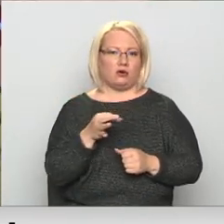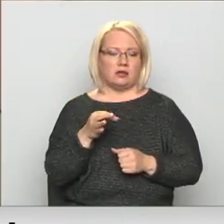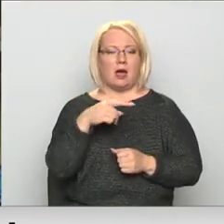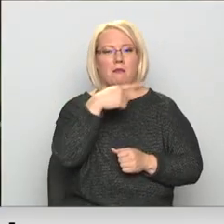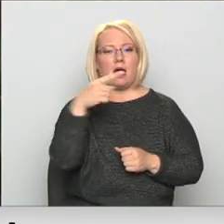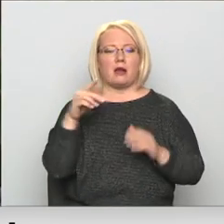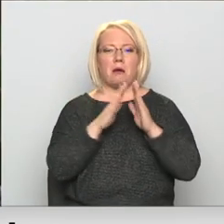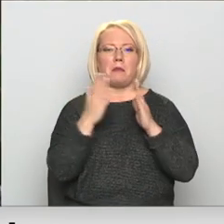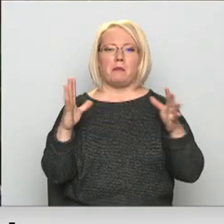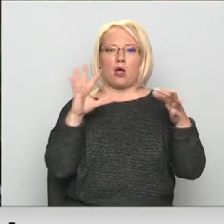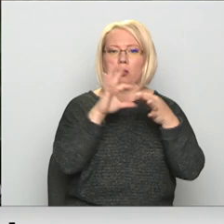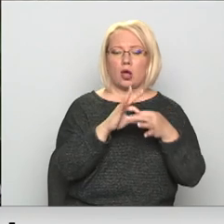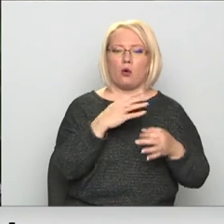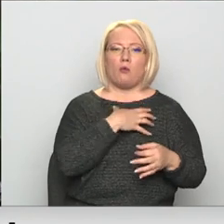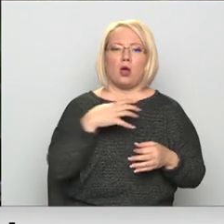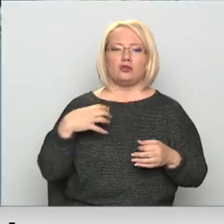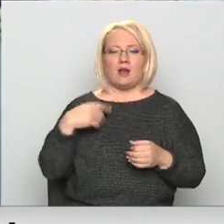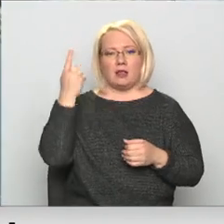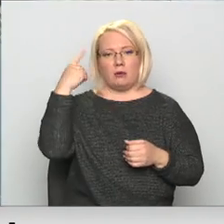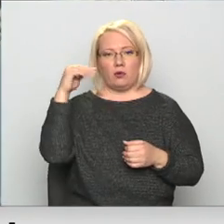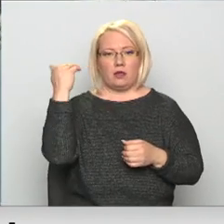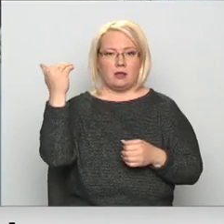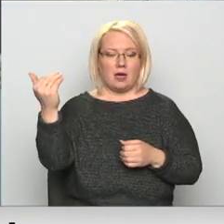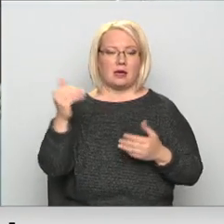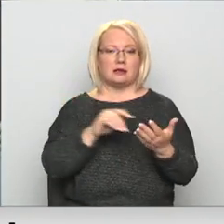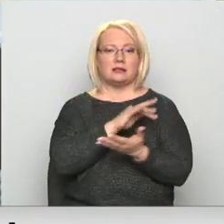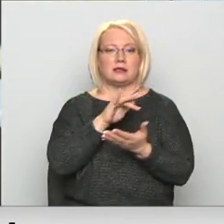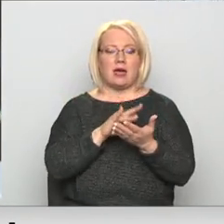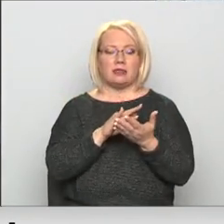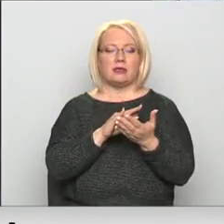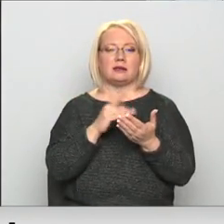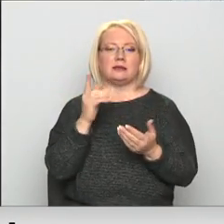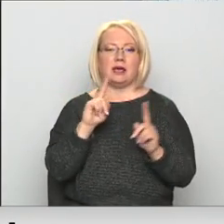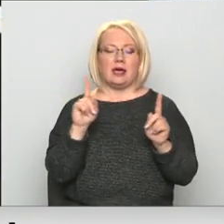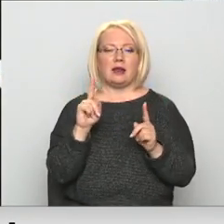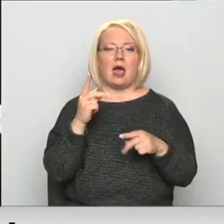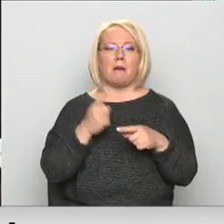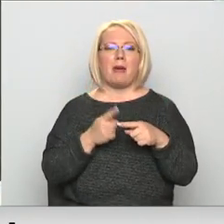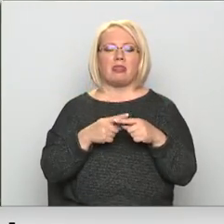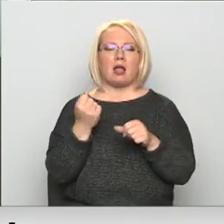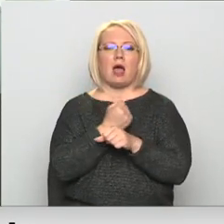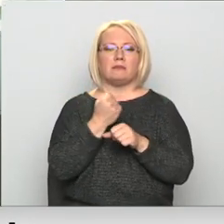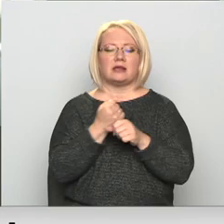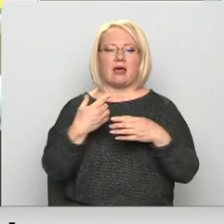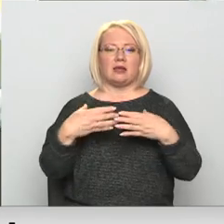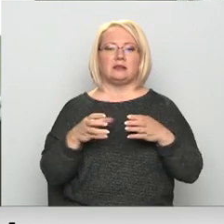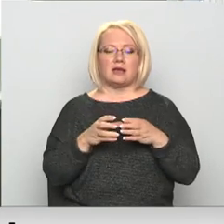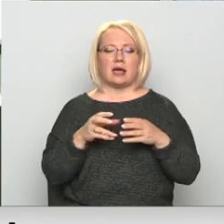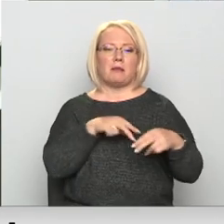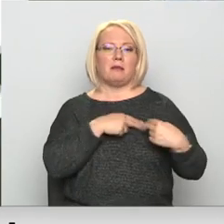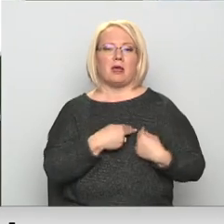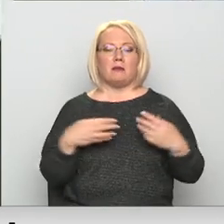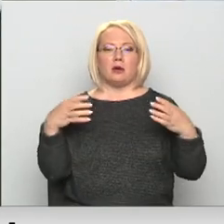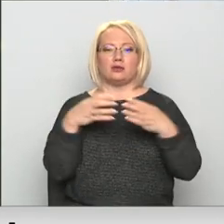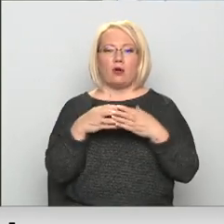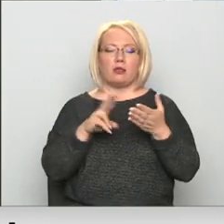vairāk bibliotēku un pašvaldību iniciēti. Centrs izvietots vienā no metāla apstrādes ceha telpām, bet biedrības komanda